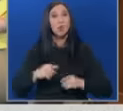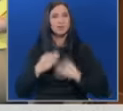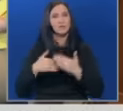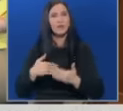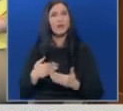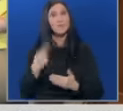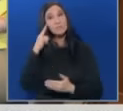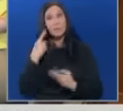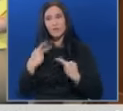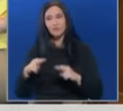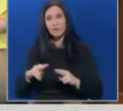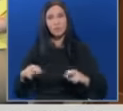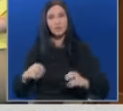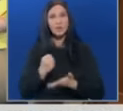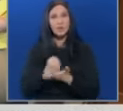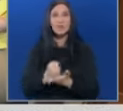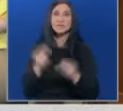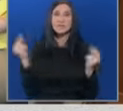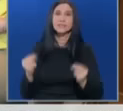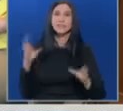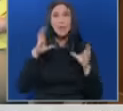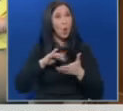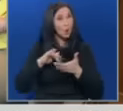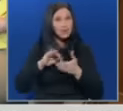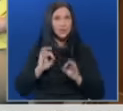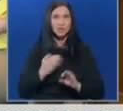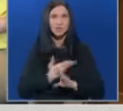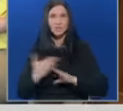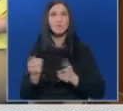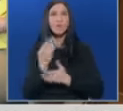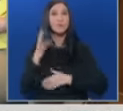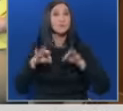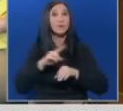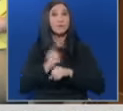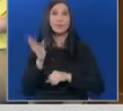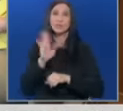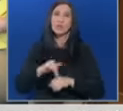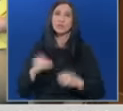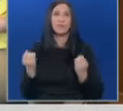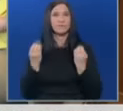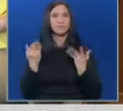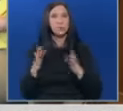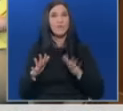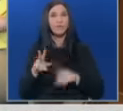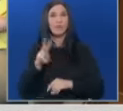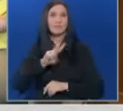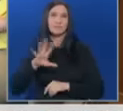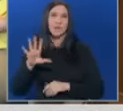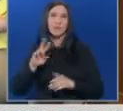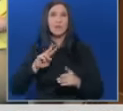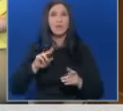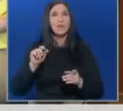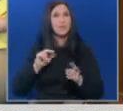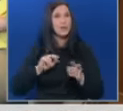върна проучвателния мандат за формиране на коалиция, така че да можем да проведем нови избори веднага, щом е възможно. Евентуално на 25 юни.